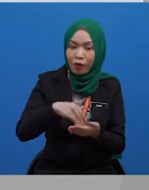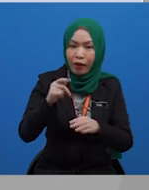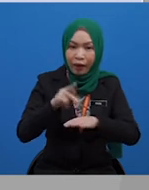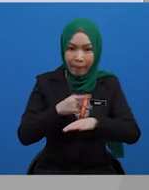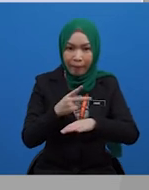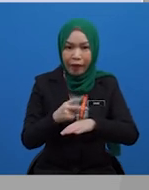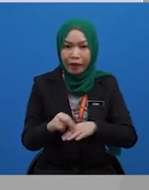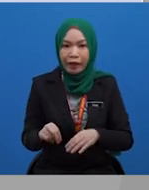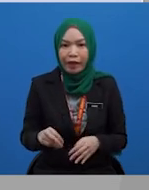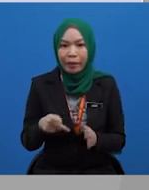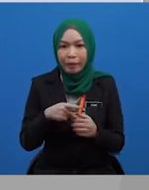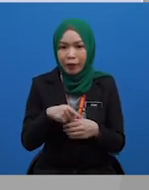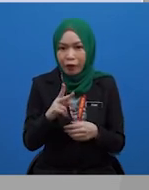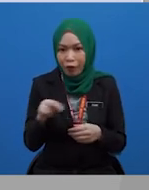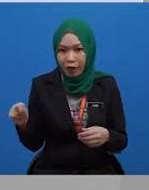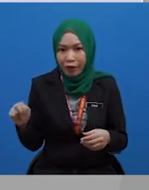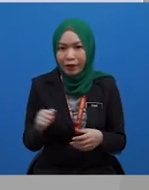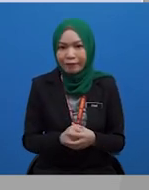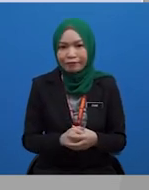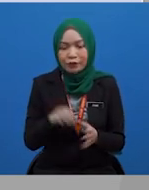yang sama dalam kalangan wanita.